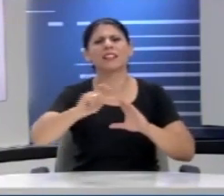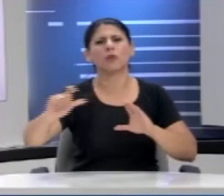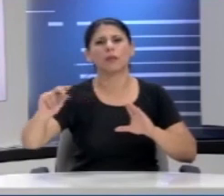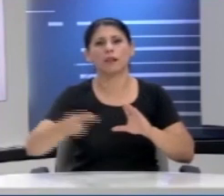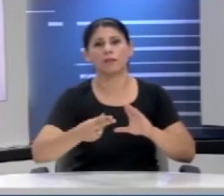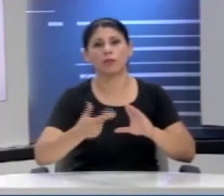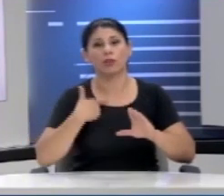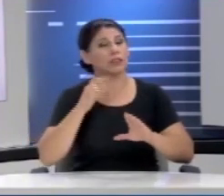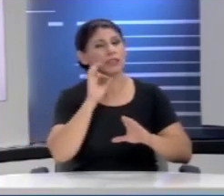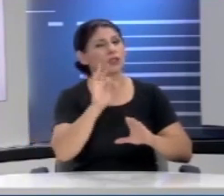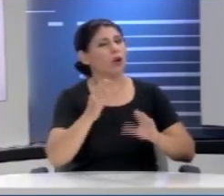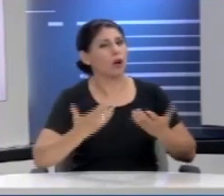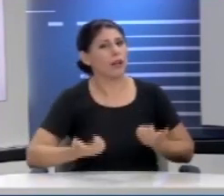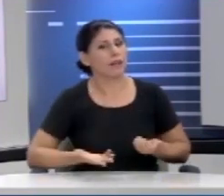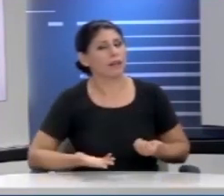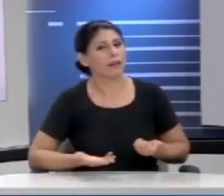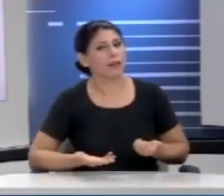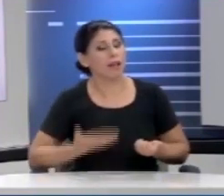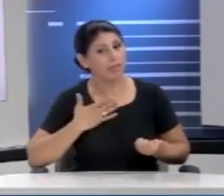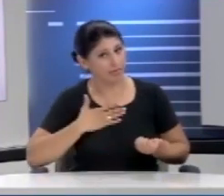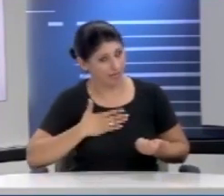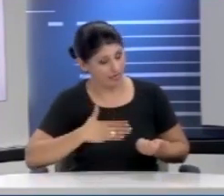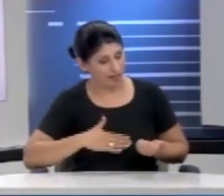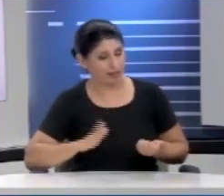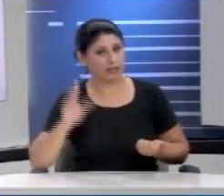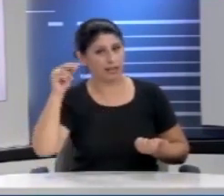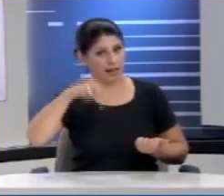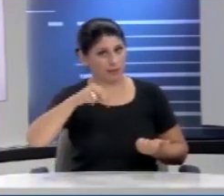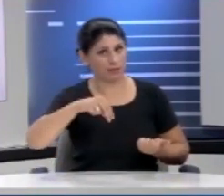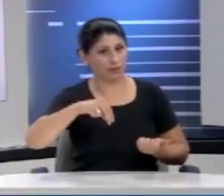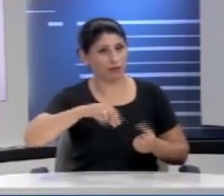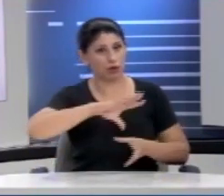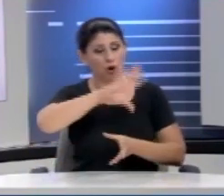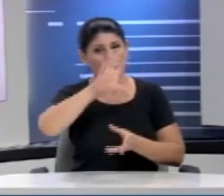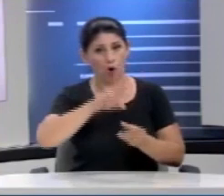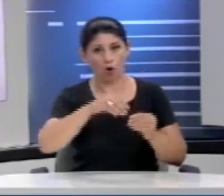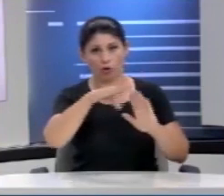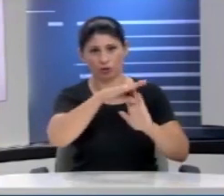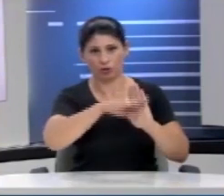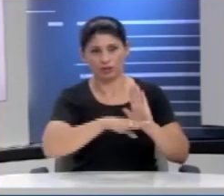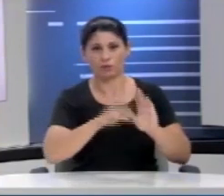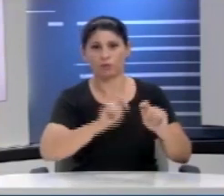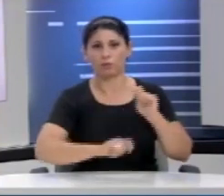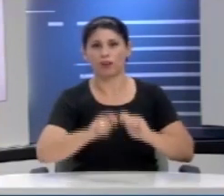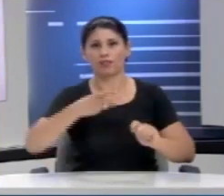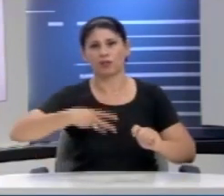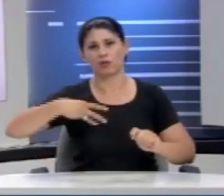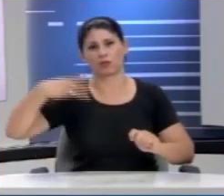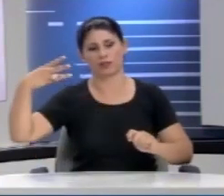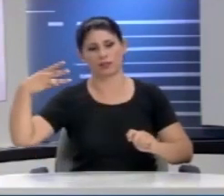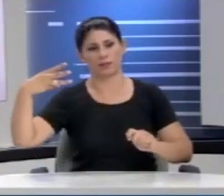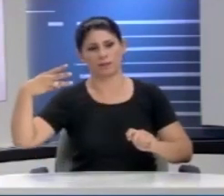τι σκοπεύετε να κάνετε? Να αξιοποιήσετε ολόκληρο το σχετικό σύστημα που έφτιαξε ο